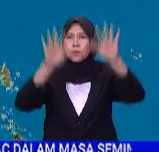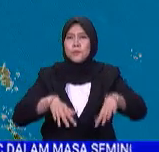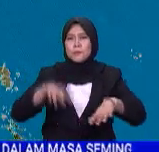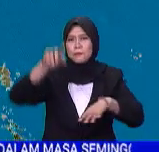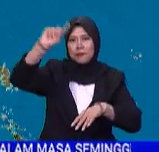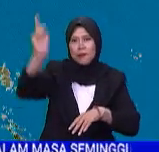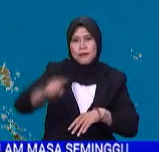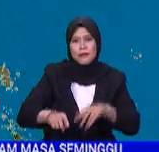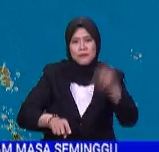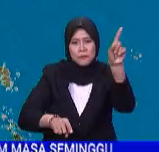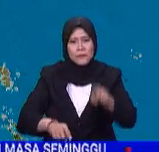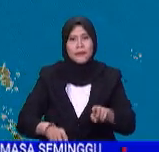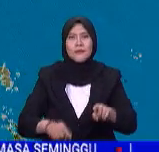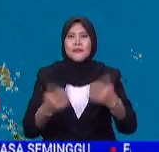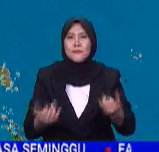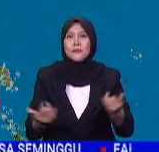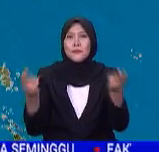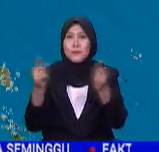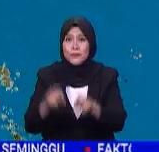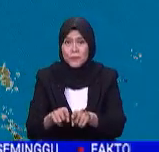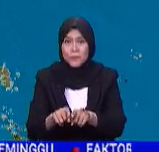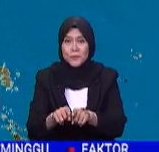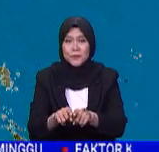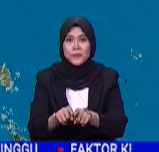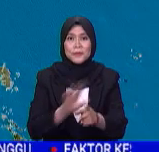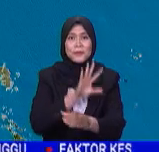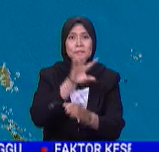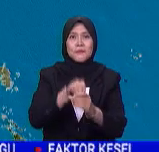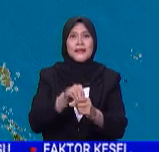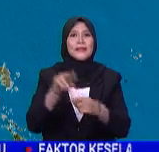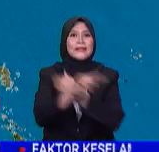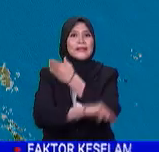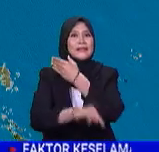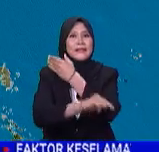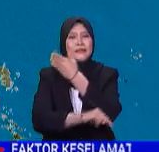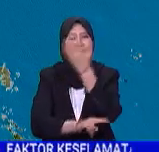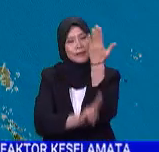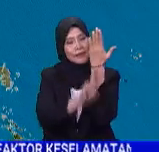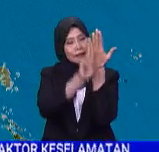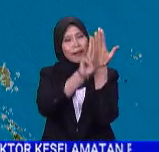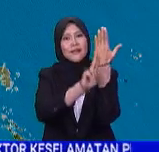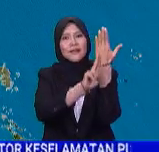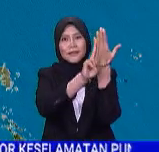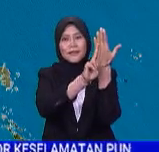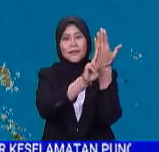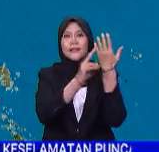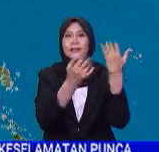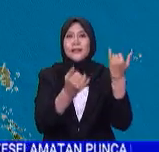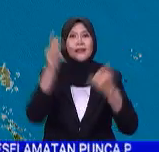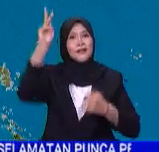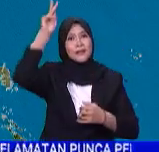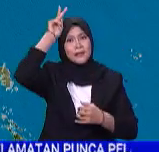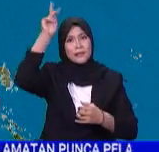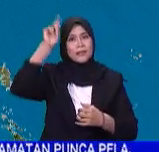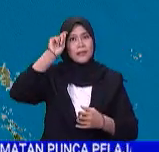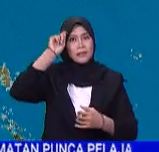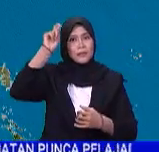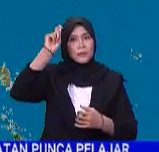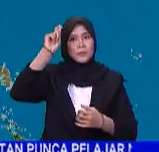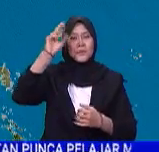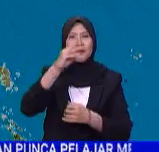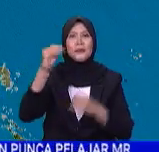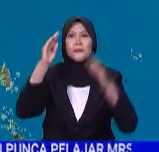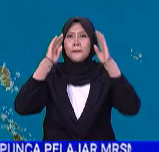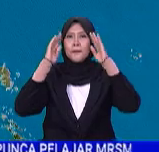ribut petir masih lagi sedang berlaku terutamanya melibatkan negeri-negeri di utara semenanjung, pedalaman negeri Kelantan, Terengganu dan